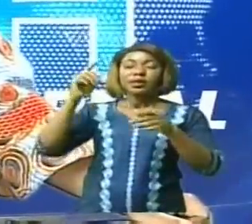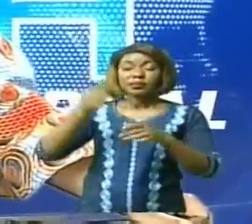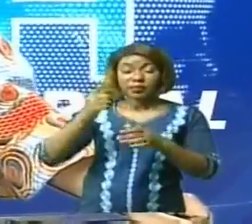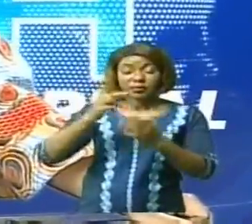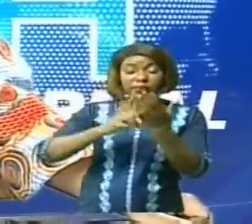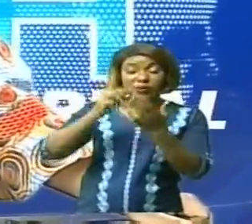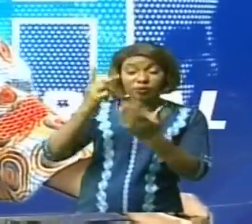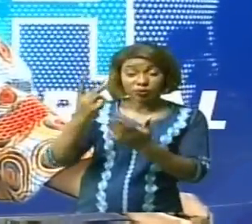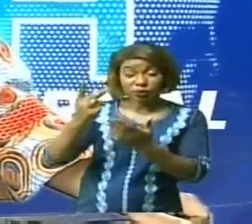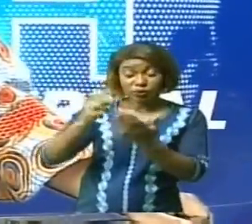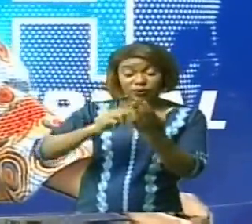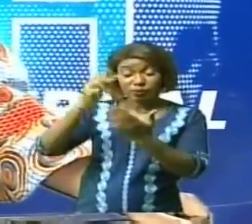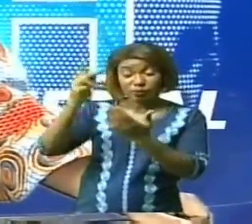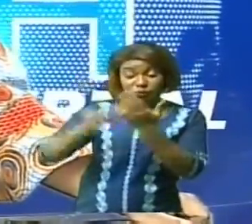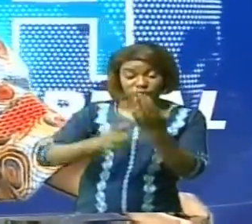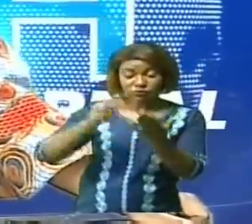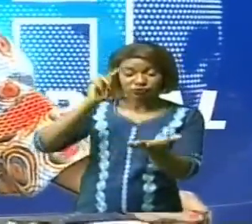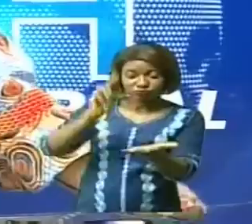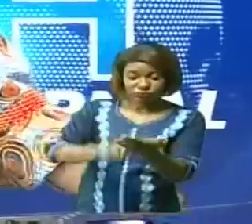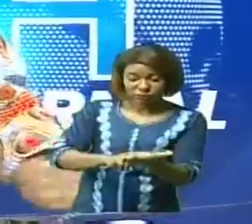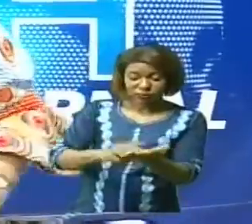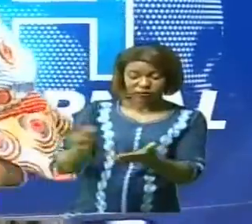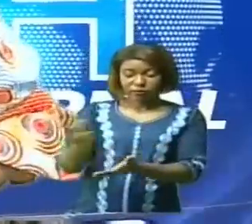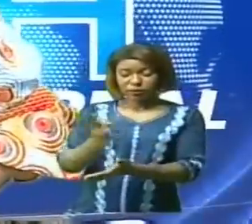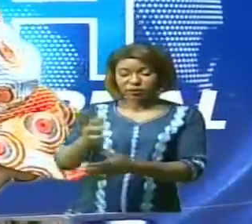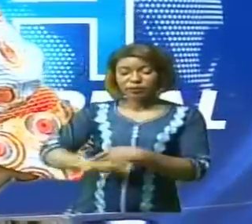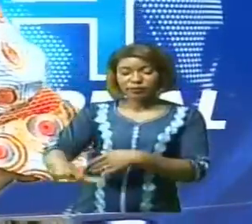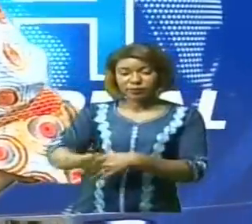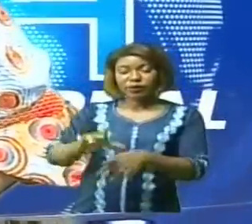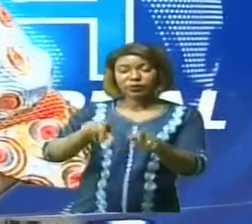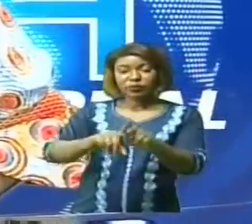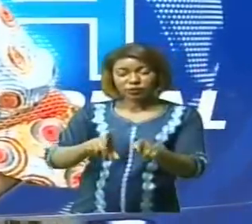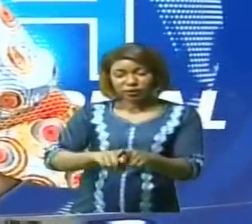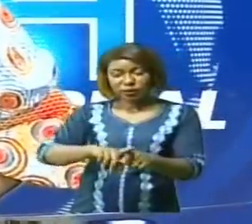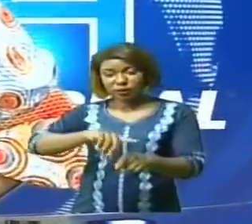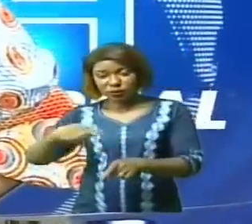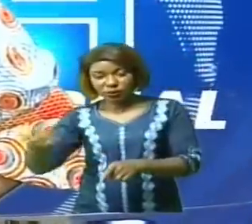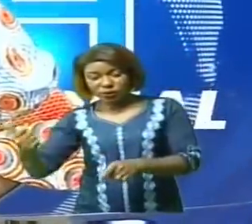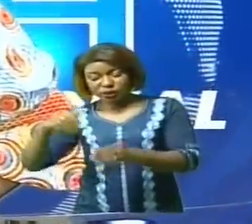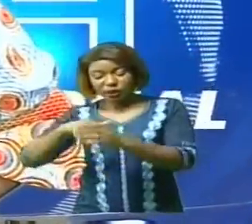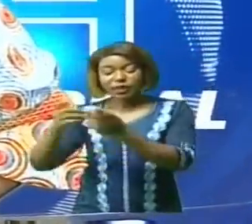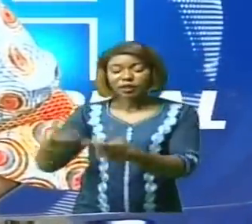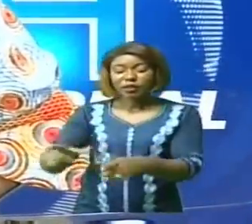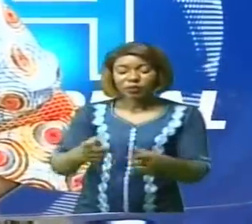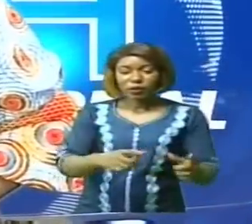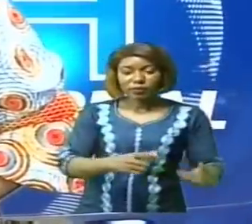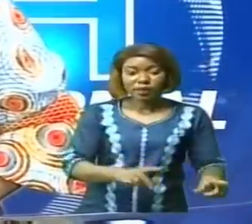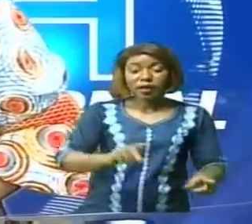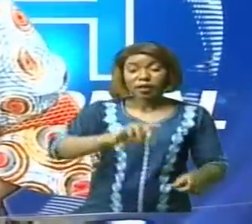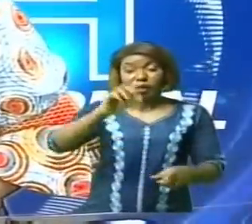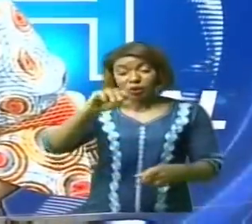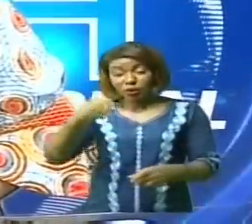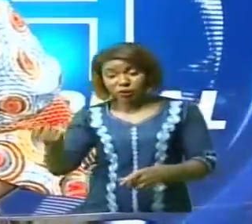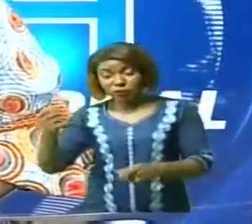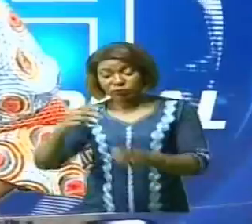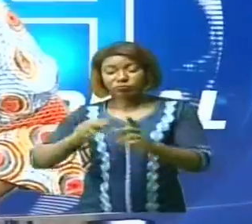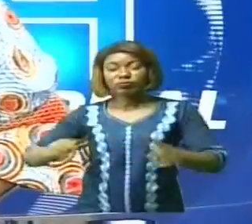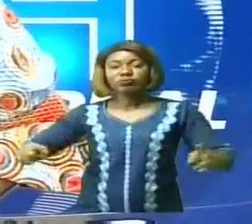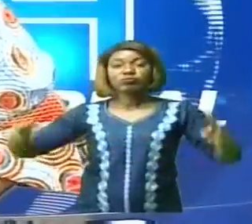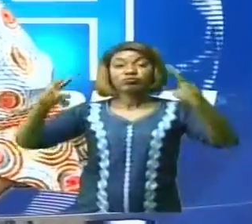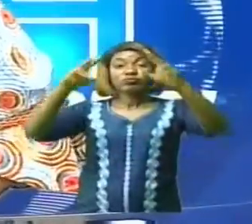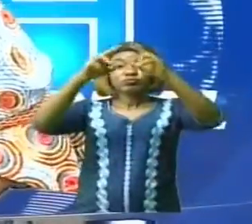potentiel hydroélectrique de la rivière Luapula au Lualaba et le second sur la construction d'une ligne d'interconnexion de